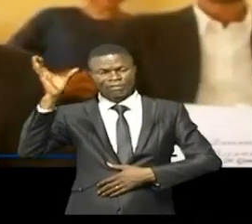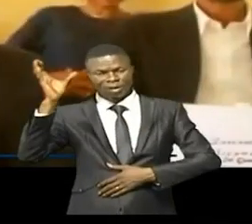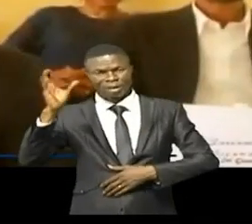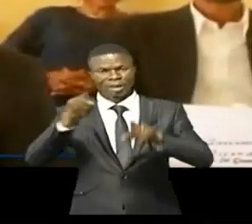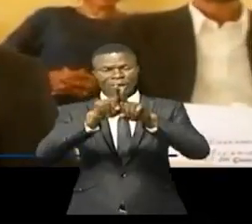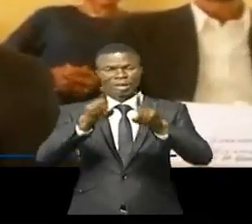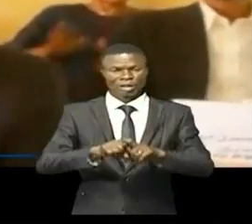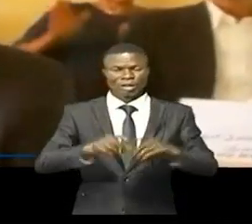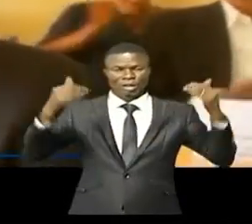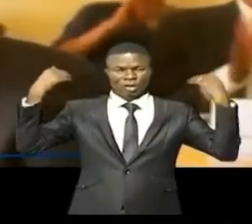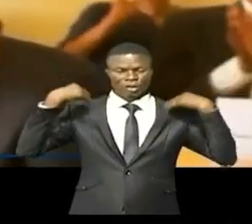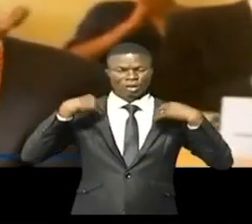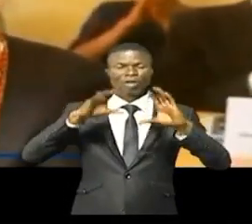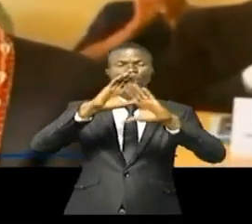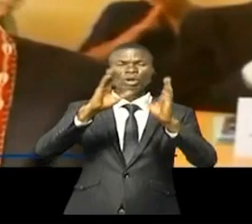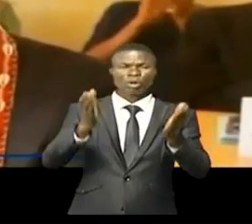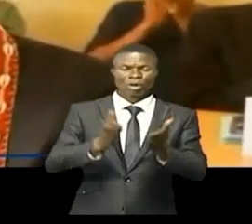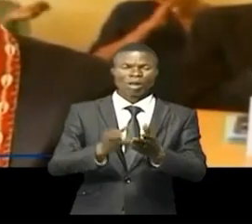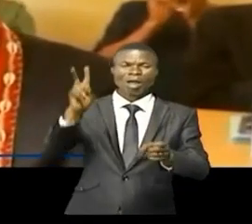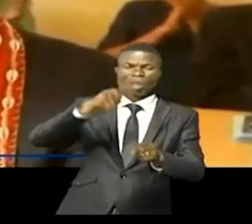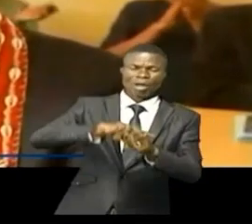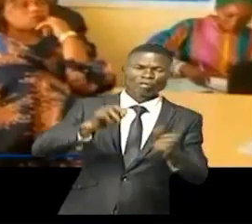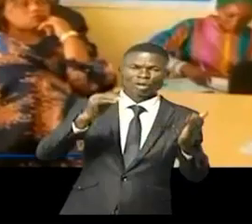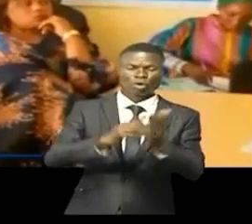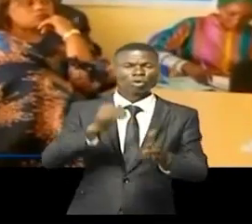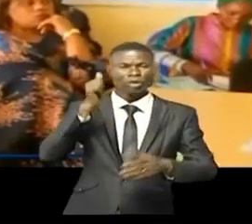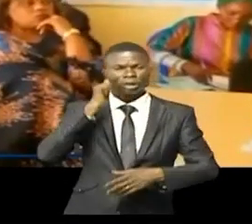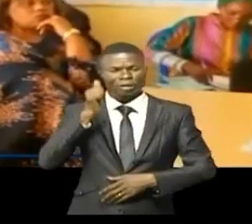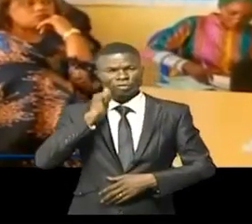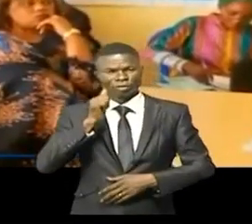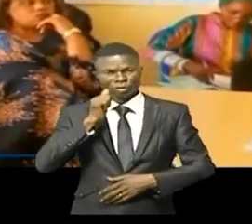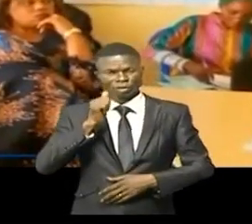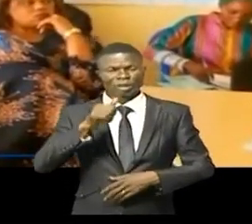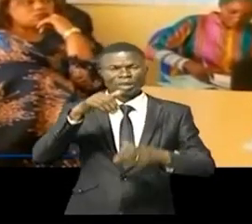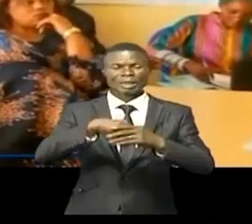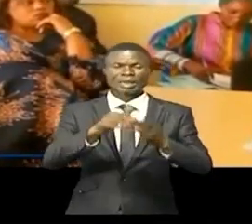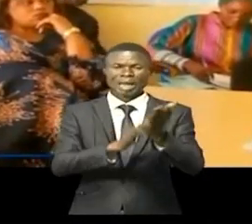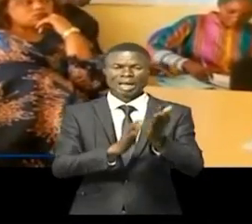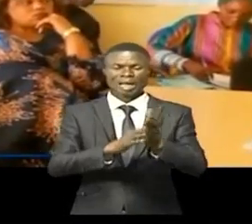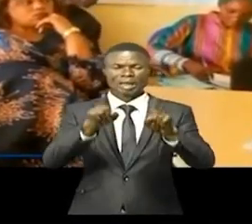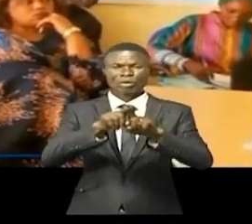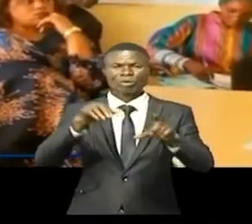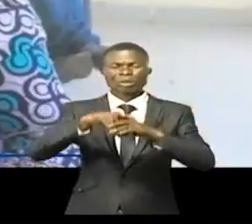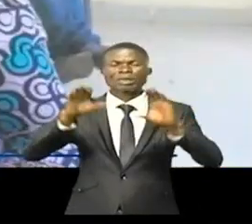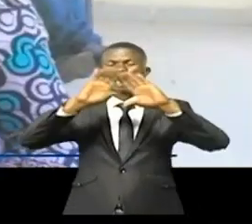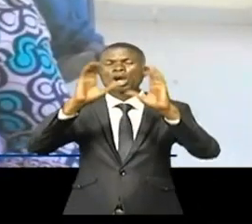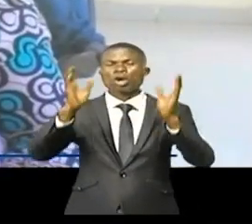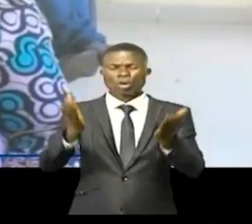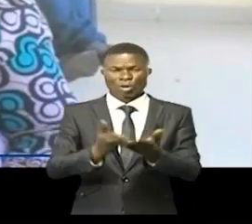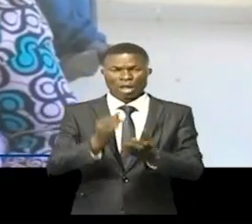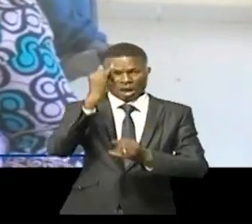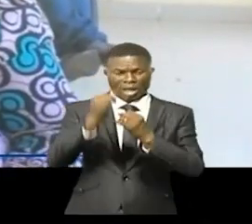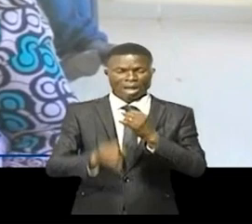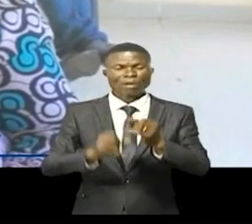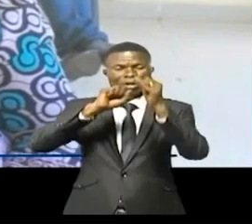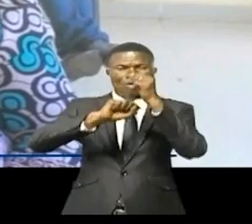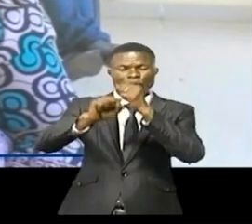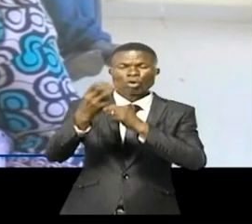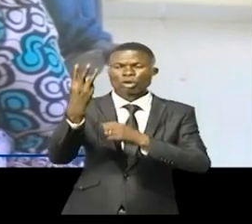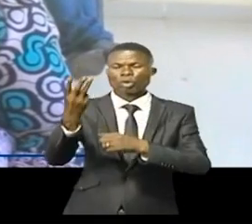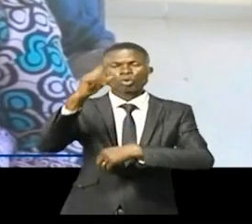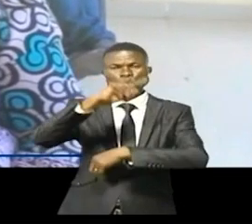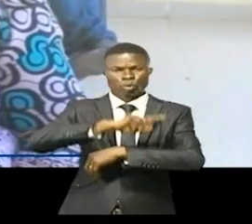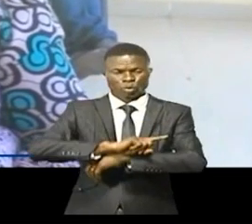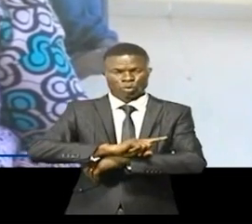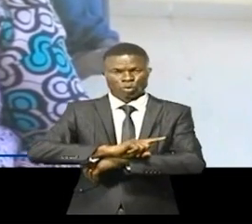et leaders communautaires sur les violences basées sur le genre en milieu scolaire et communautaire. Au terme de cette campagne de 3 jours,